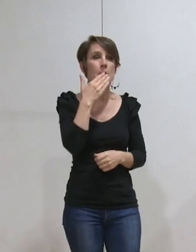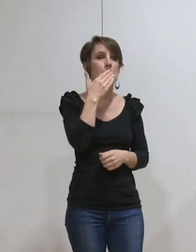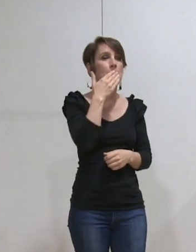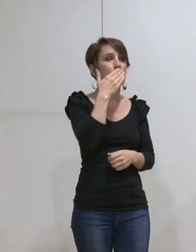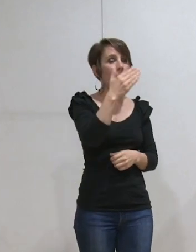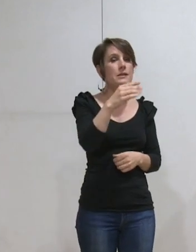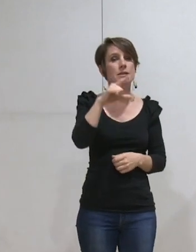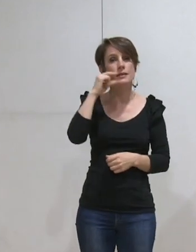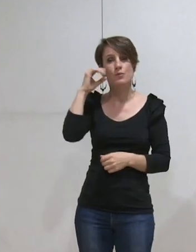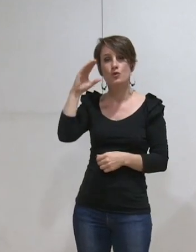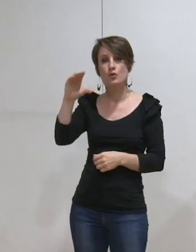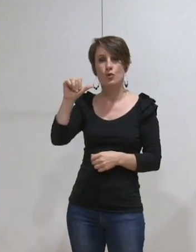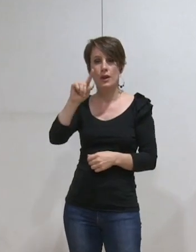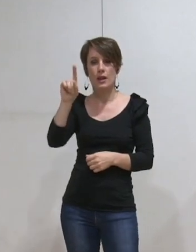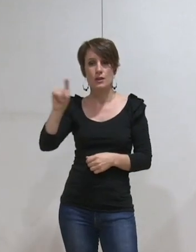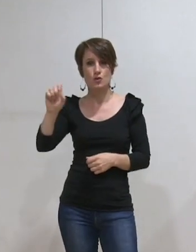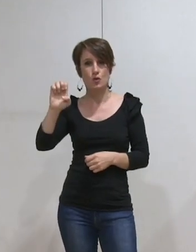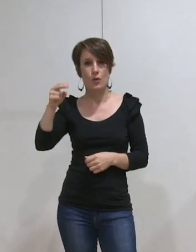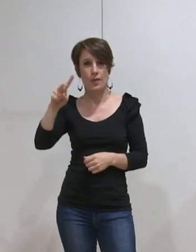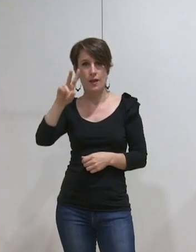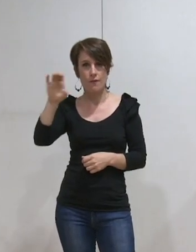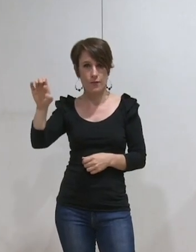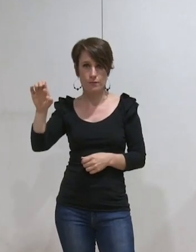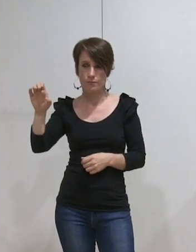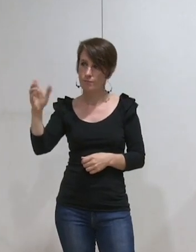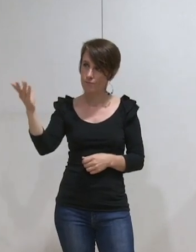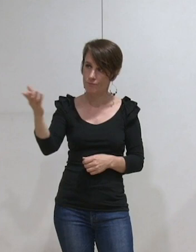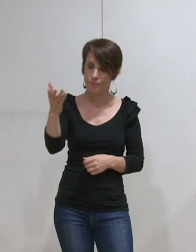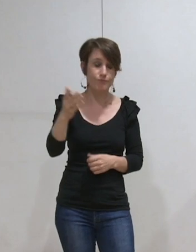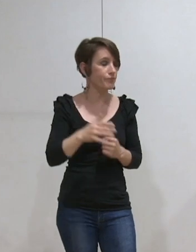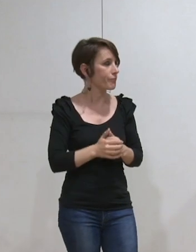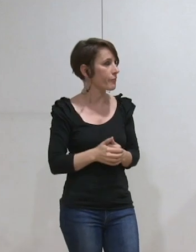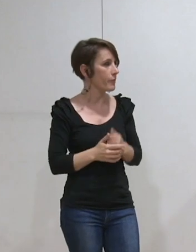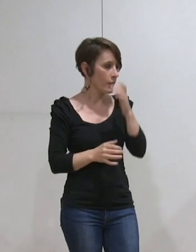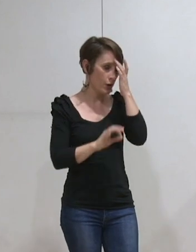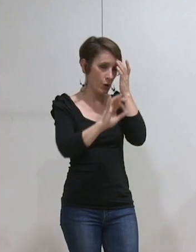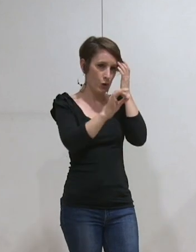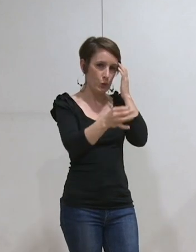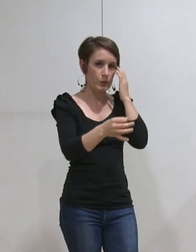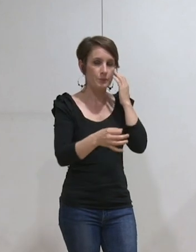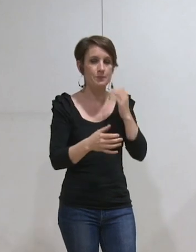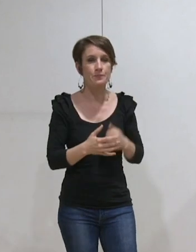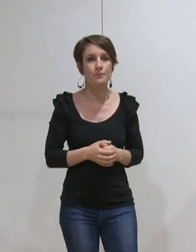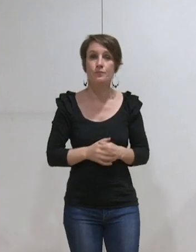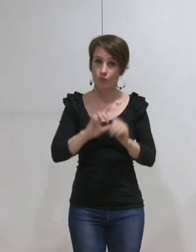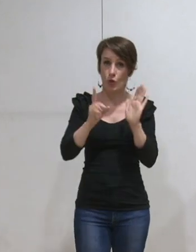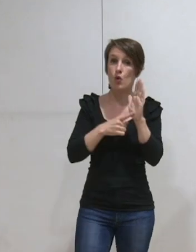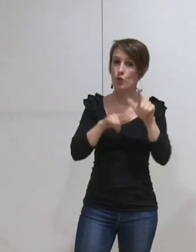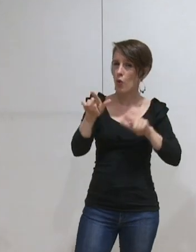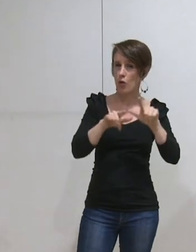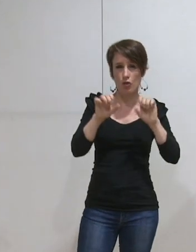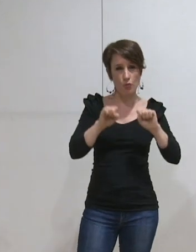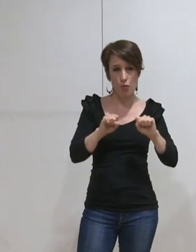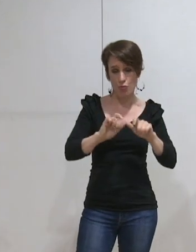demande la parole merci oui il y a il y a plusieurs manières de mettre en œuvre le droit au